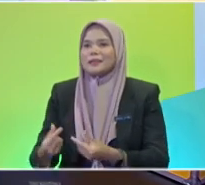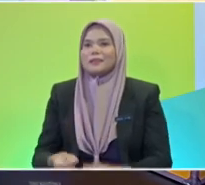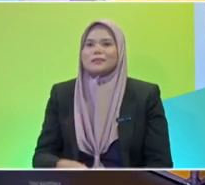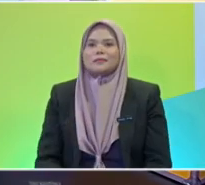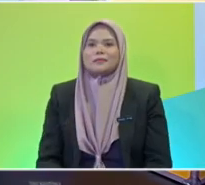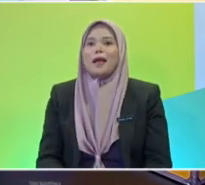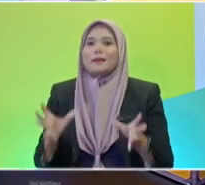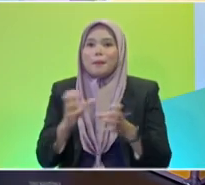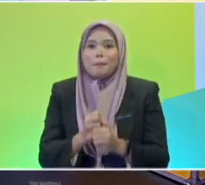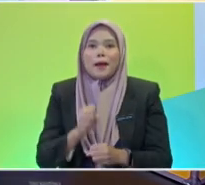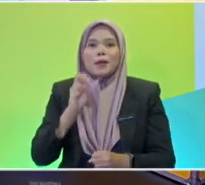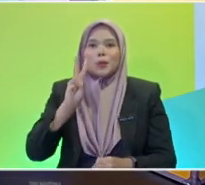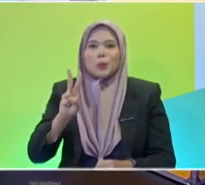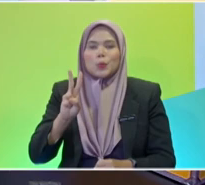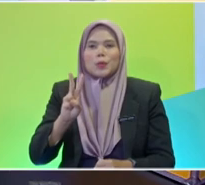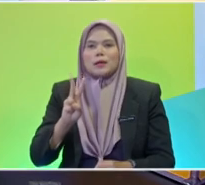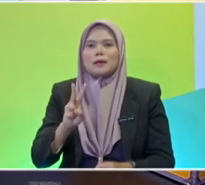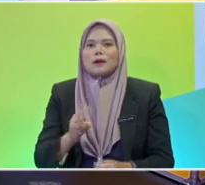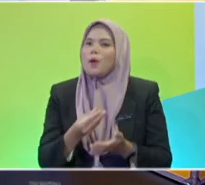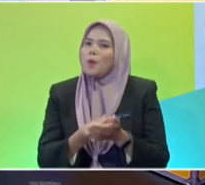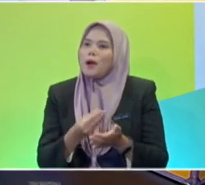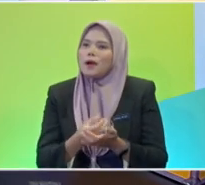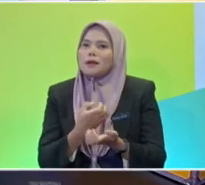emas uang emas